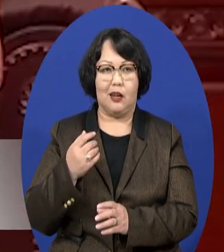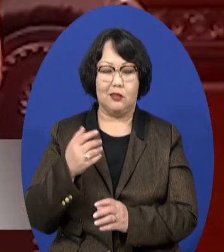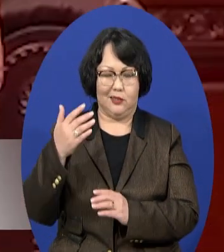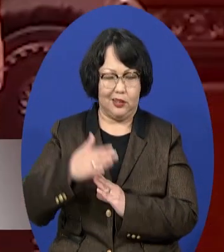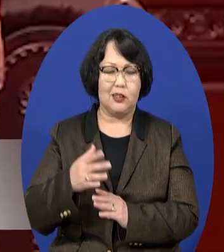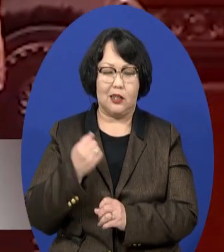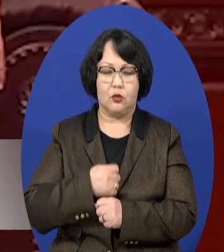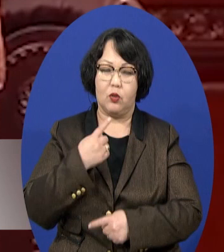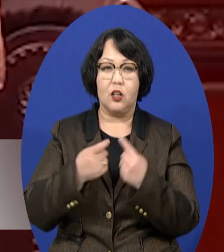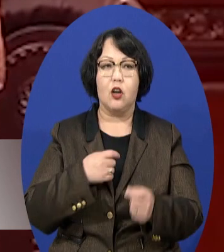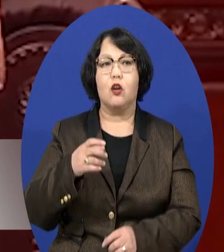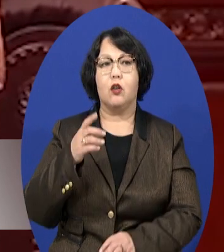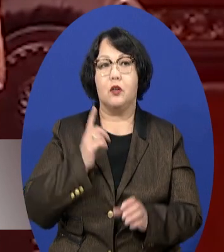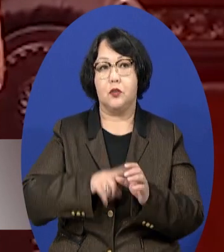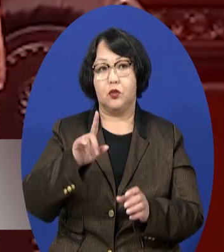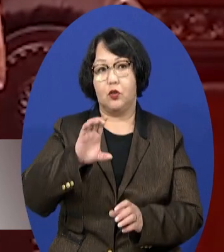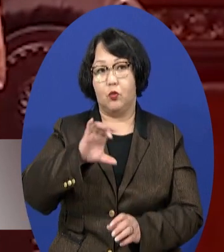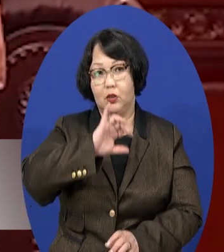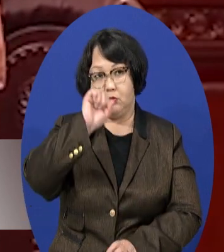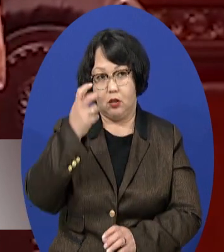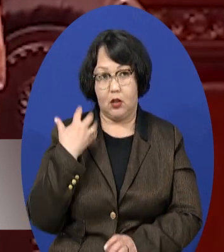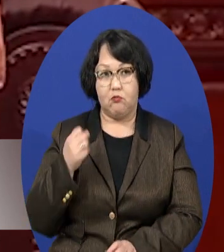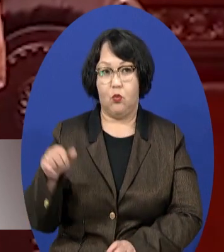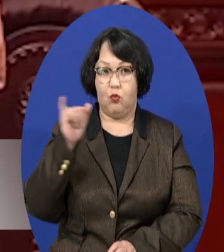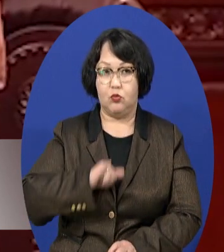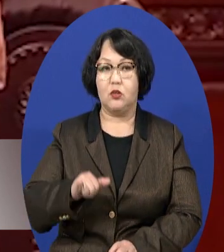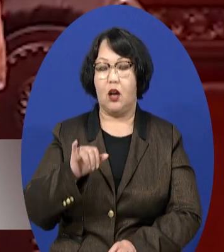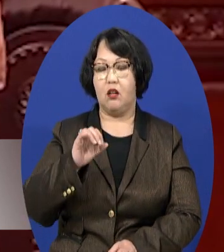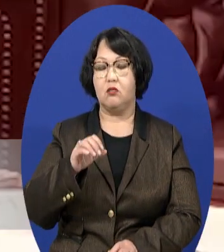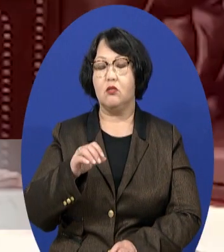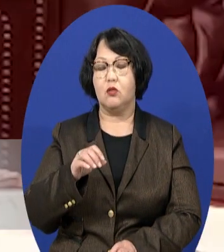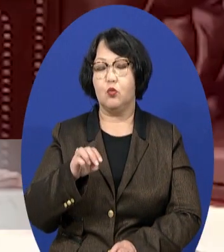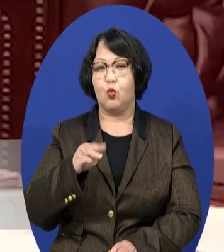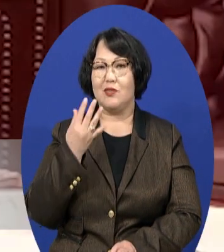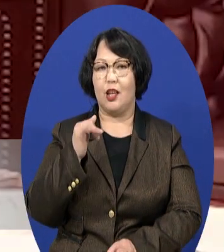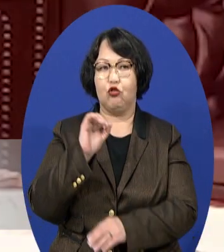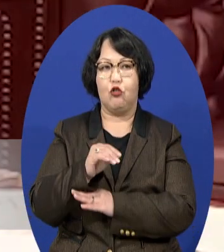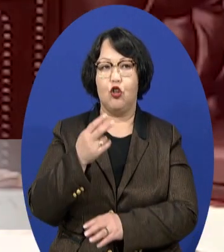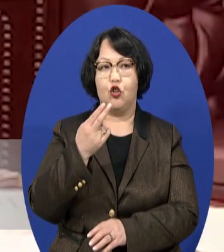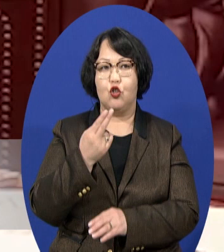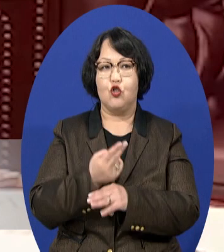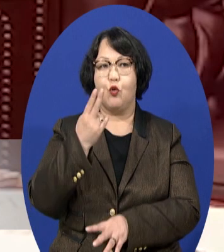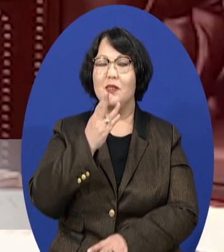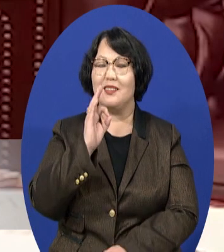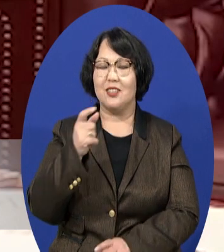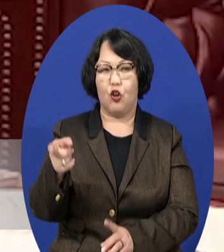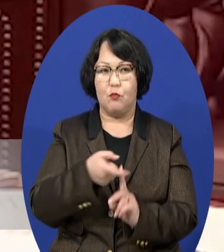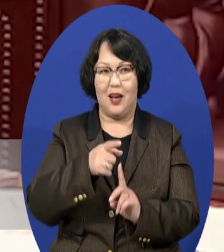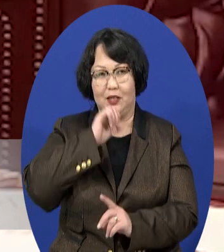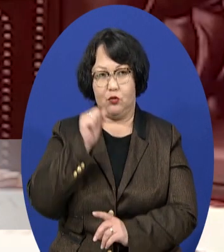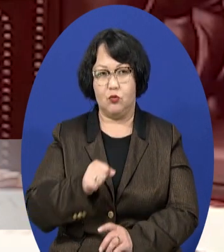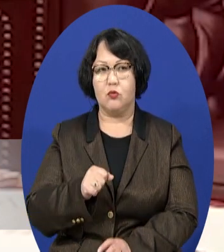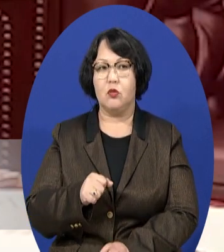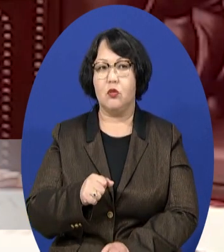Өмнөд Солонгосын асуудлыг хариуцсан Америкийн нэгдсэн улсын тусгай төлөөлөгч Сон Ким цөмийн зэвсгийн асуудлаар Өмнөд Солонгосын төлөөлөгч Но